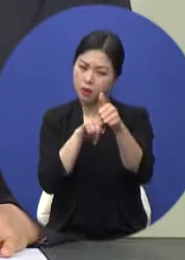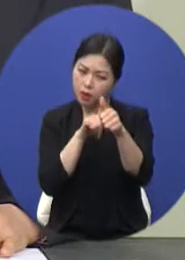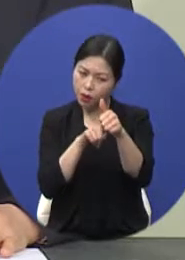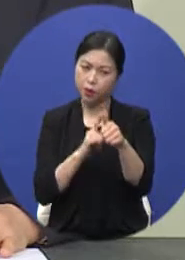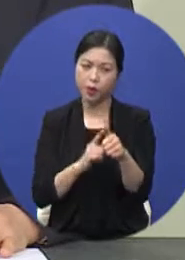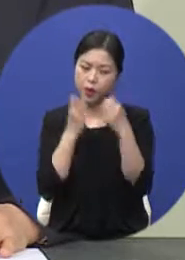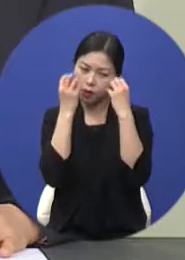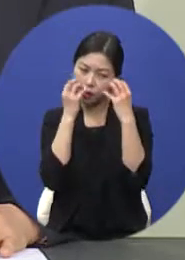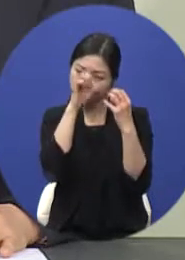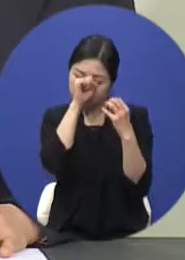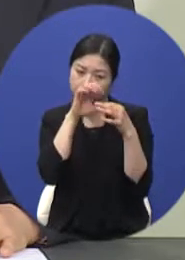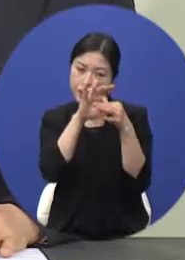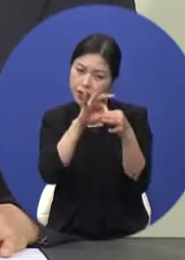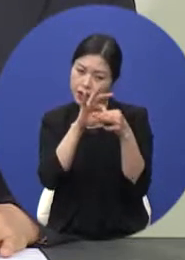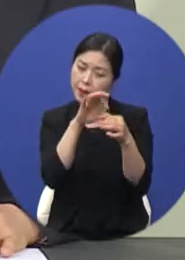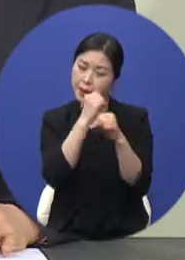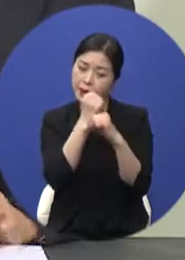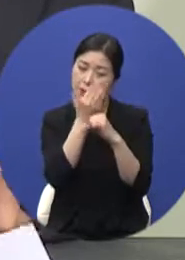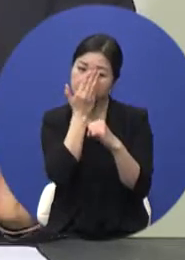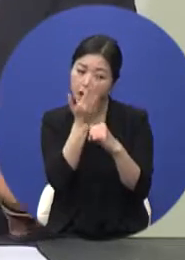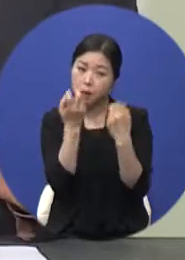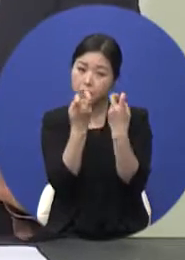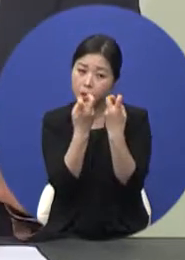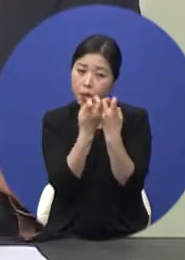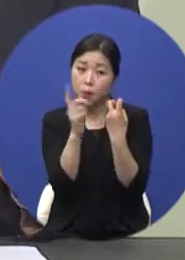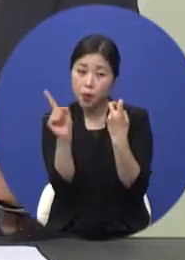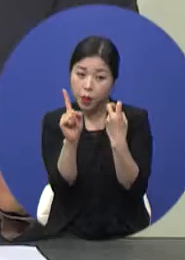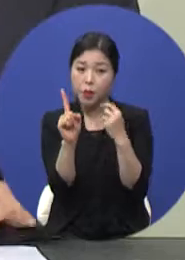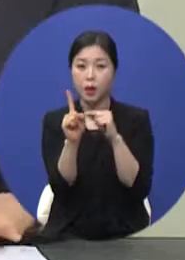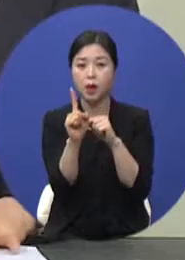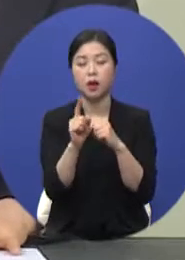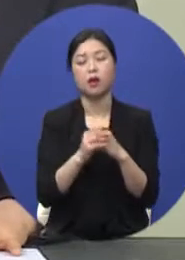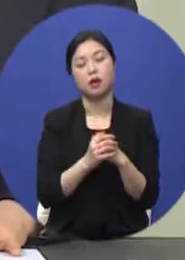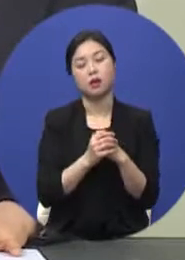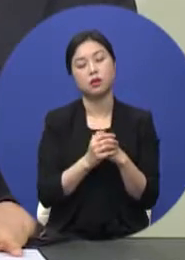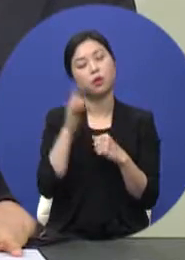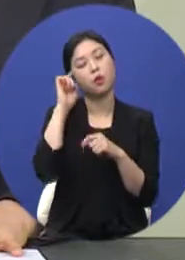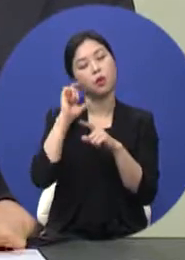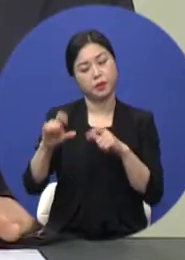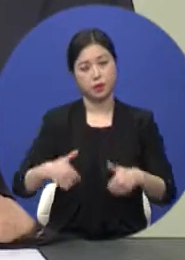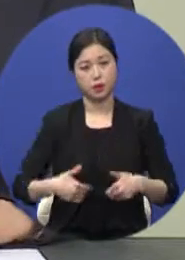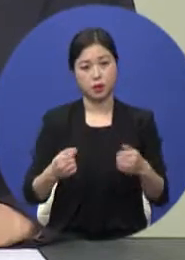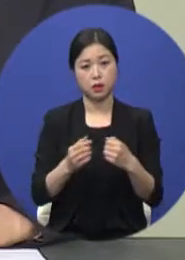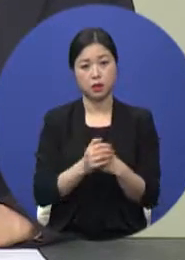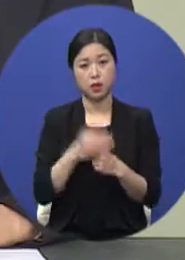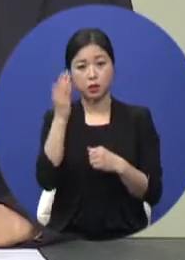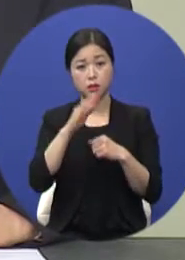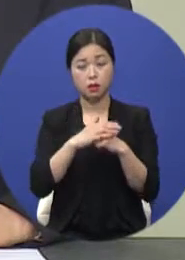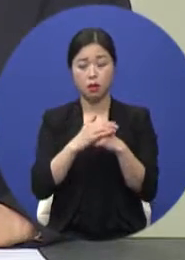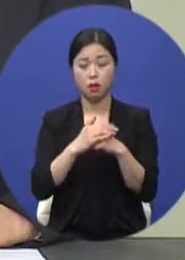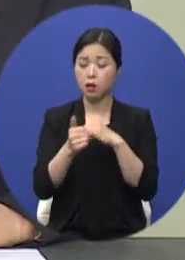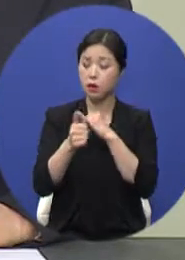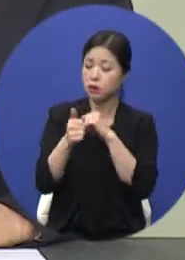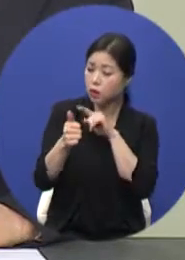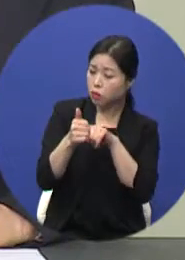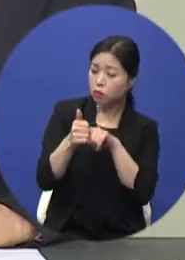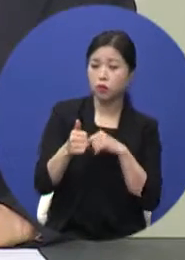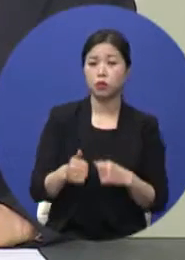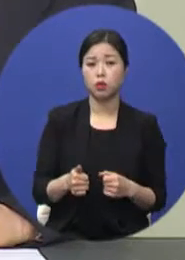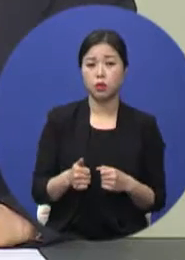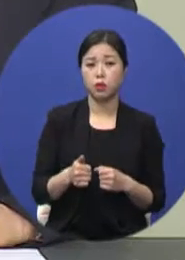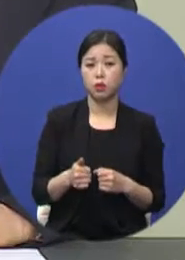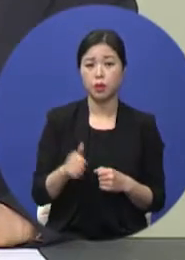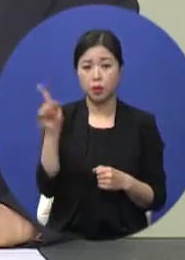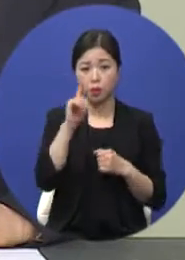이제 다시 한번 할 수 있는 방향이 있거든요. 다르기 때문에 같이. 근데 남자분들의 반응도 참 문제예요. 왜냐하면 그렇죠. 제가